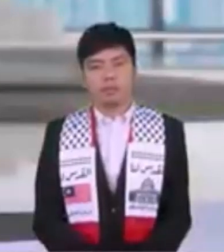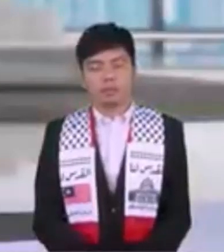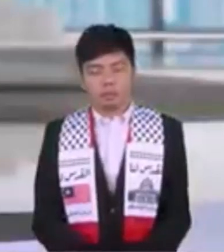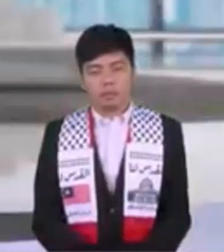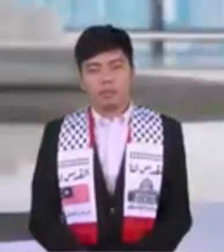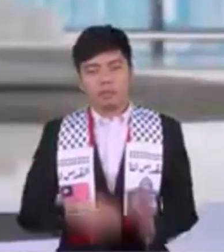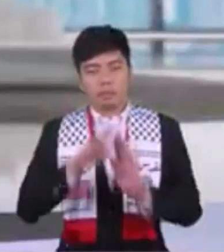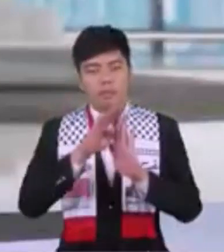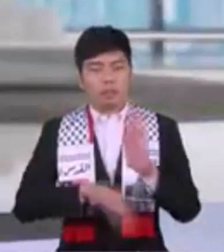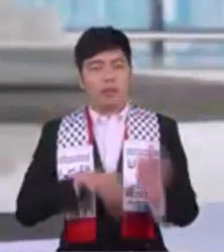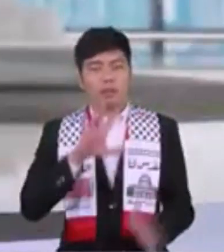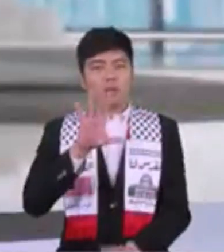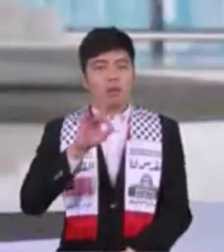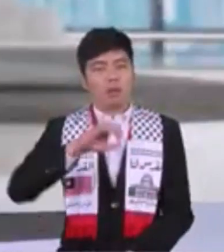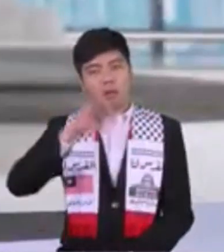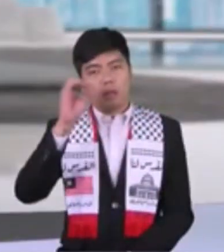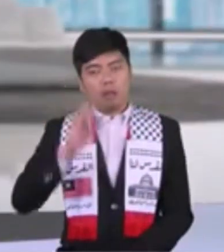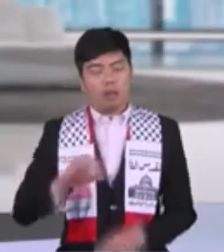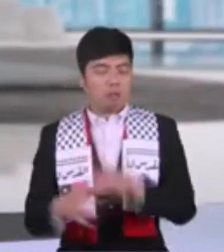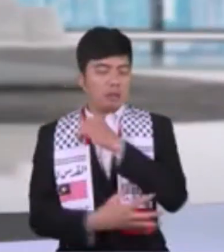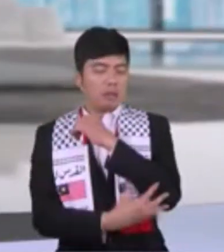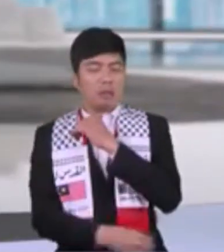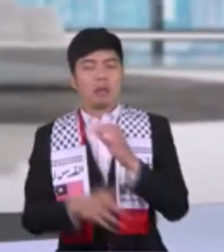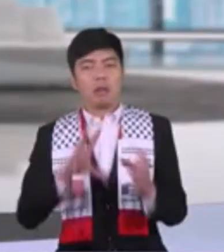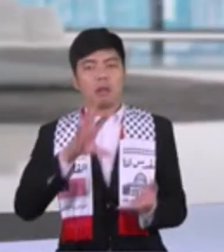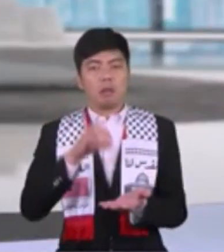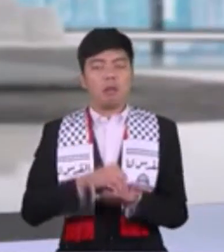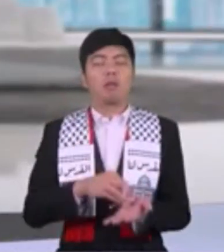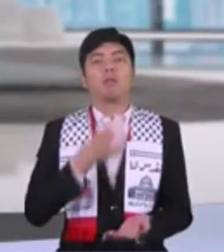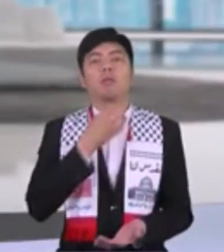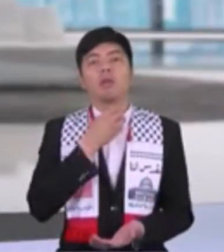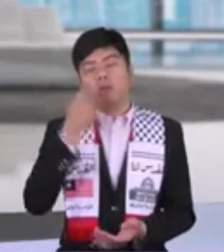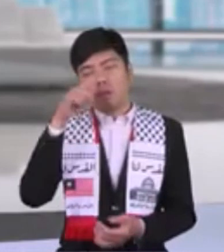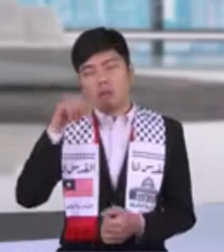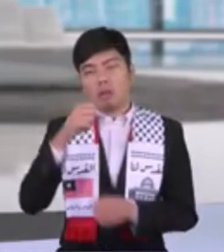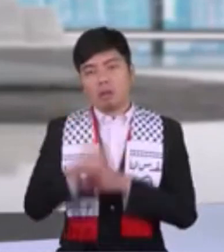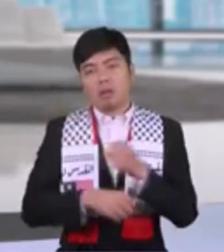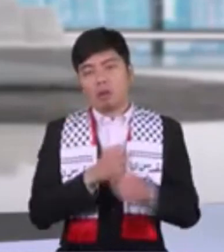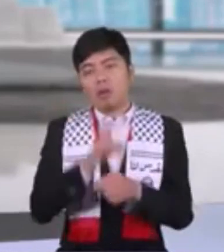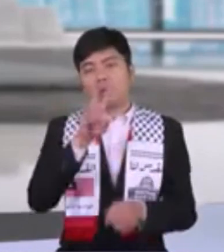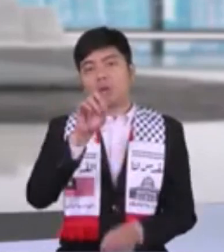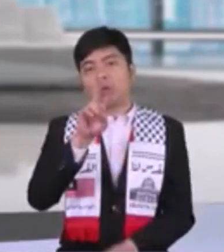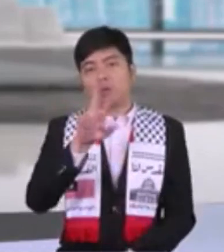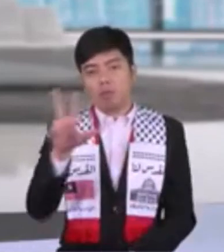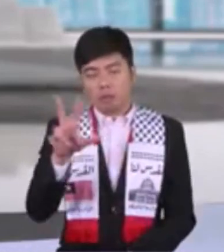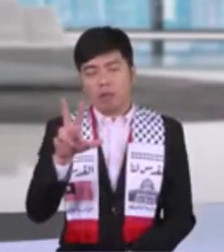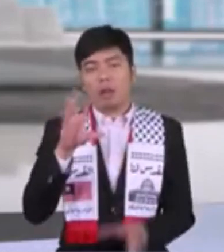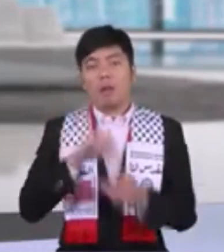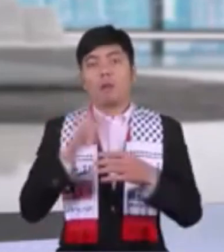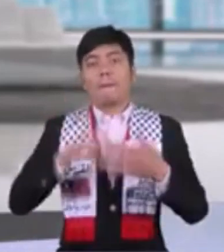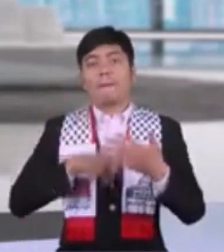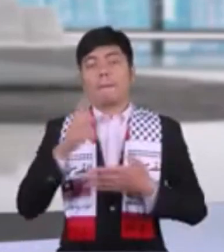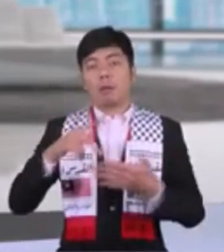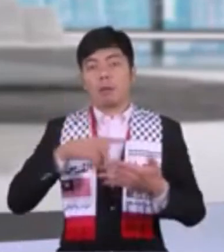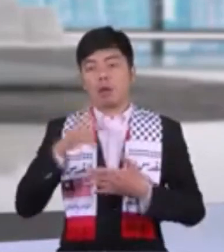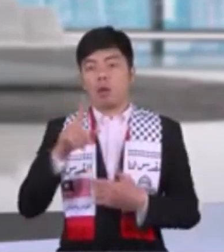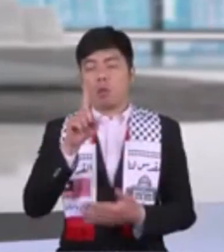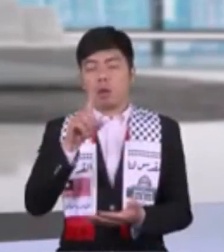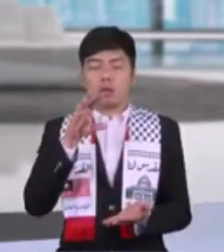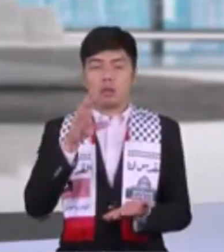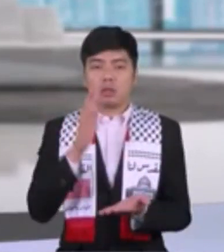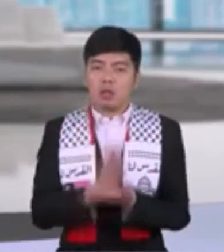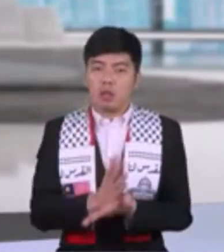penurunan 58% jumlah miskin Tegar di Perak direkodkan bagi tahun 2023 melalui pelaksanaan program one stop